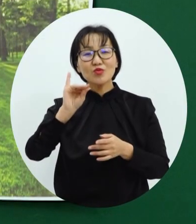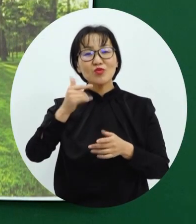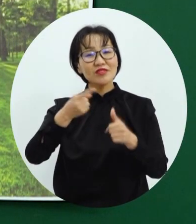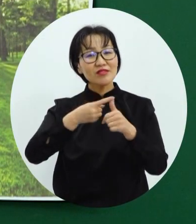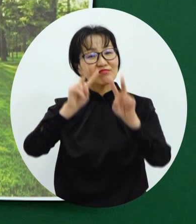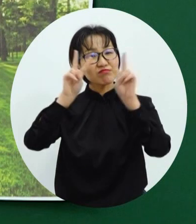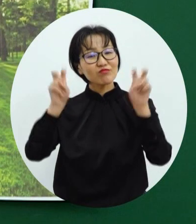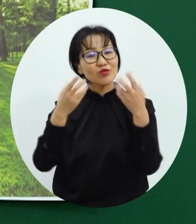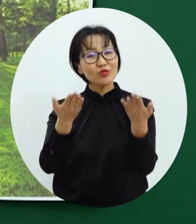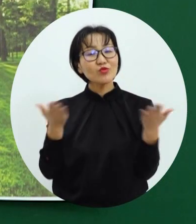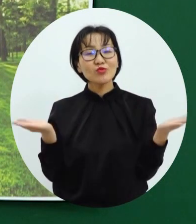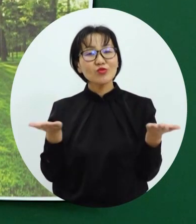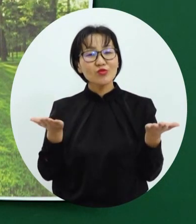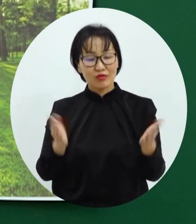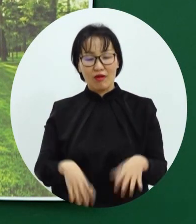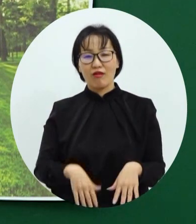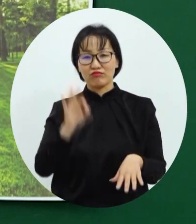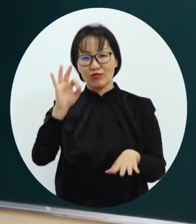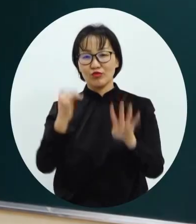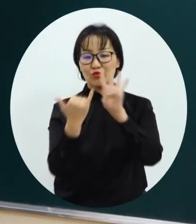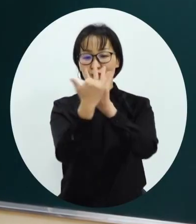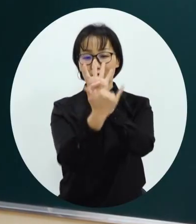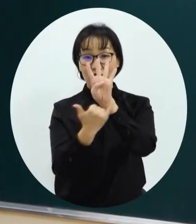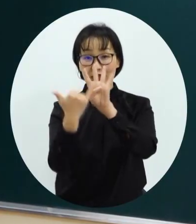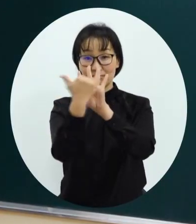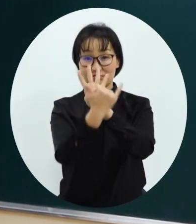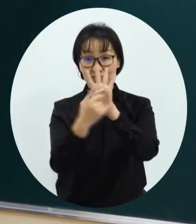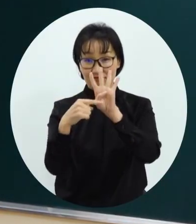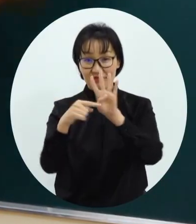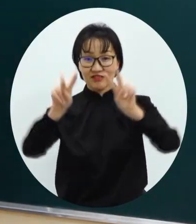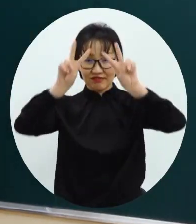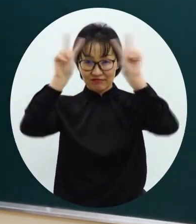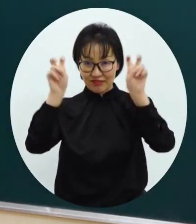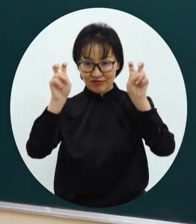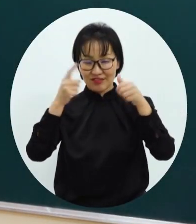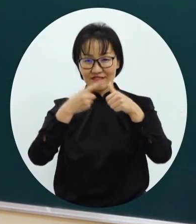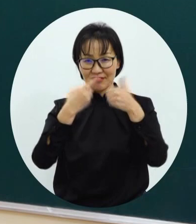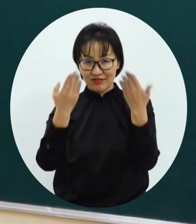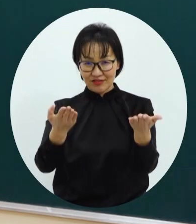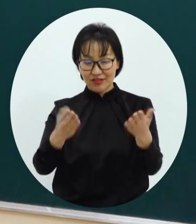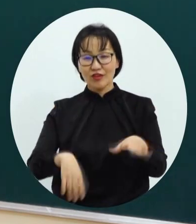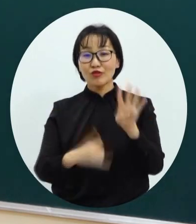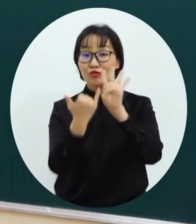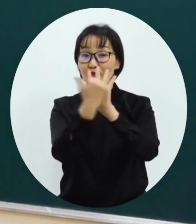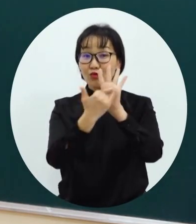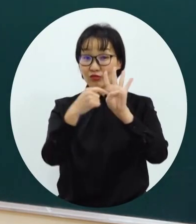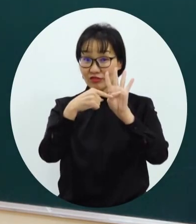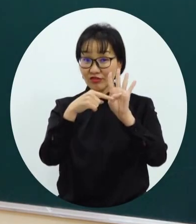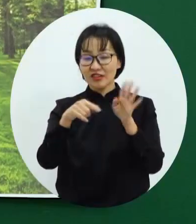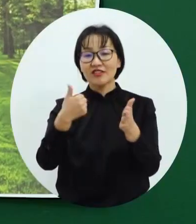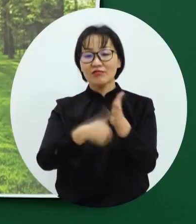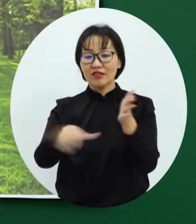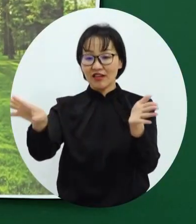бэ? За, зөвхөн дөрвөн үлрэл. За, тэгвэл дөрвөн үлрэлээ цөмөрөө дэвтэр